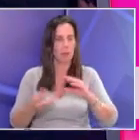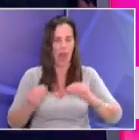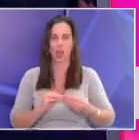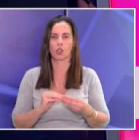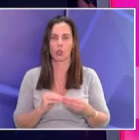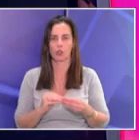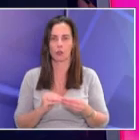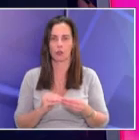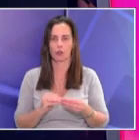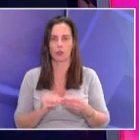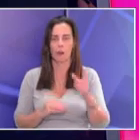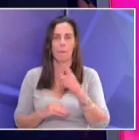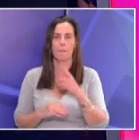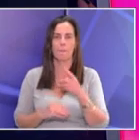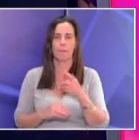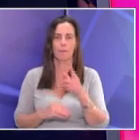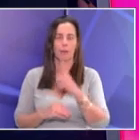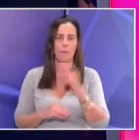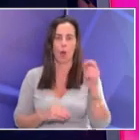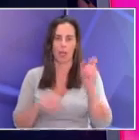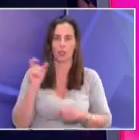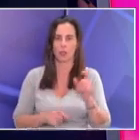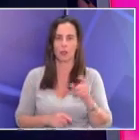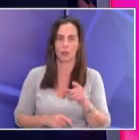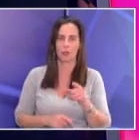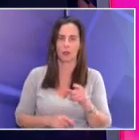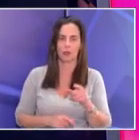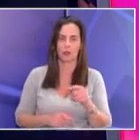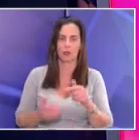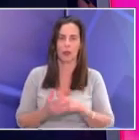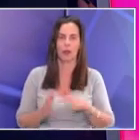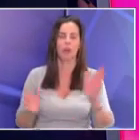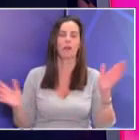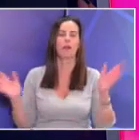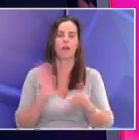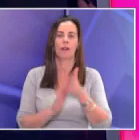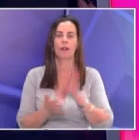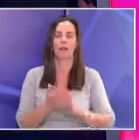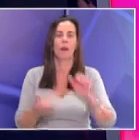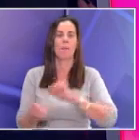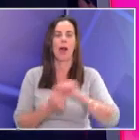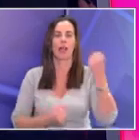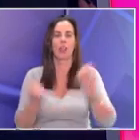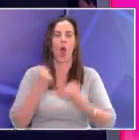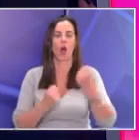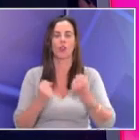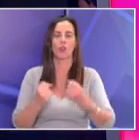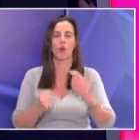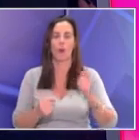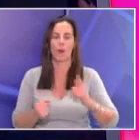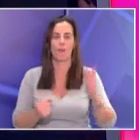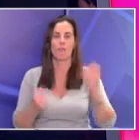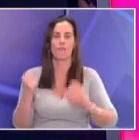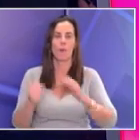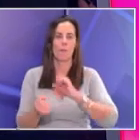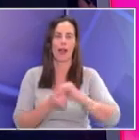לחסוך מאות נפשות. הנה הרגת את הלובי של תעשיית הרכב ורוב בתעשיית הדלק. אני יודעת שזה מאבק לא